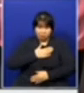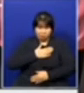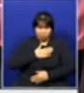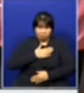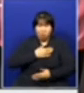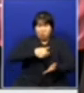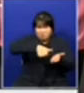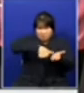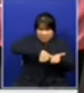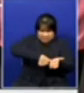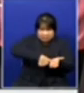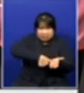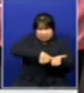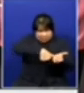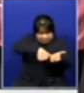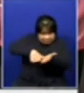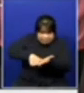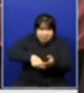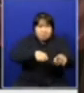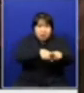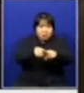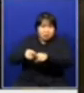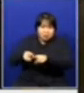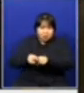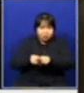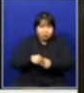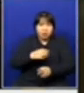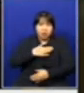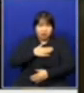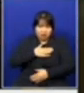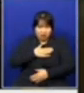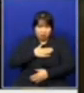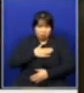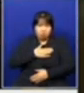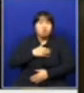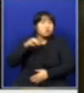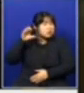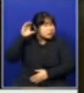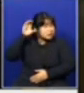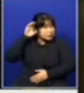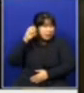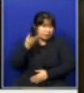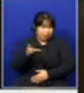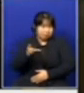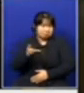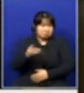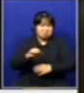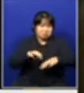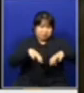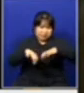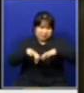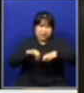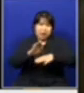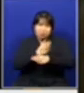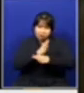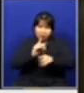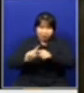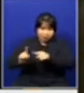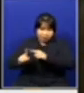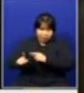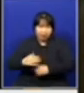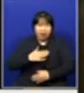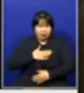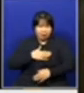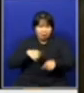กันเรามอบความไว้วางใจให้ท่านบริหารเราเหมือนกระจกเงาที่จะสะท้อนให้ท่านเห็นว่